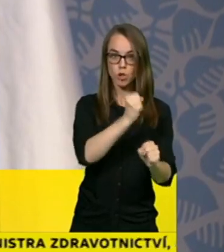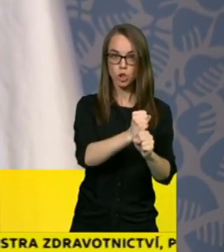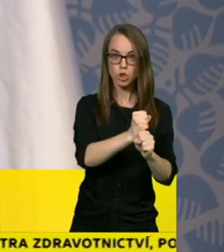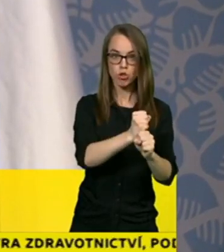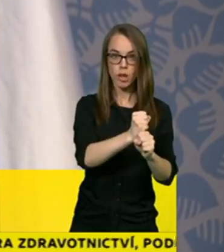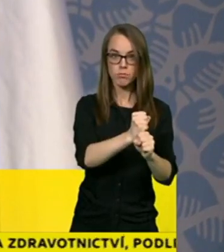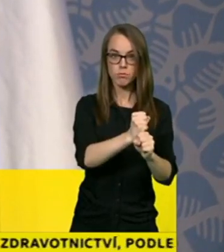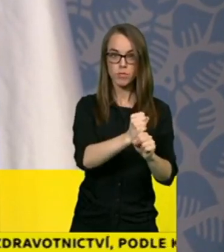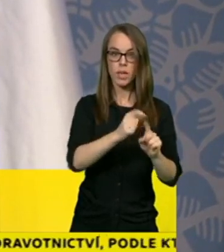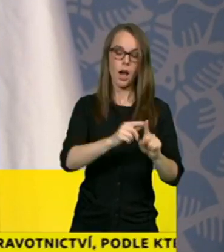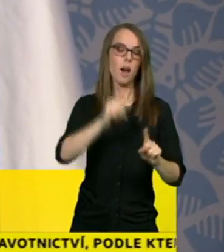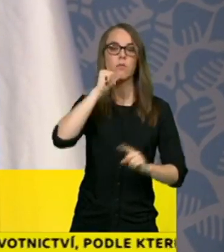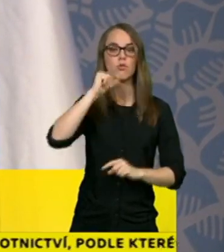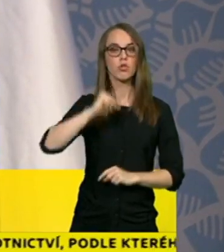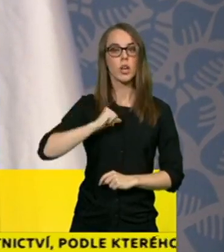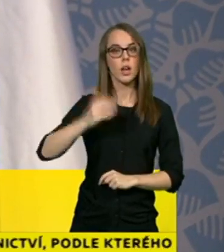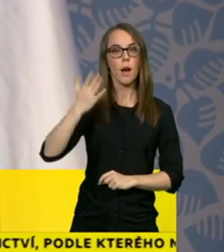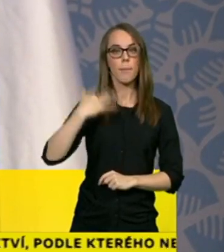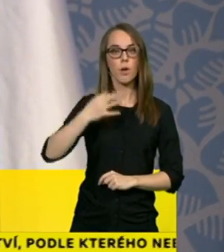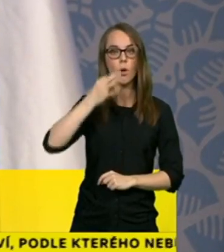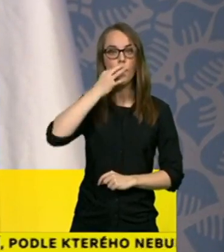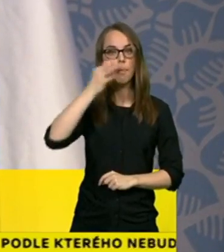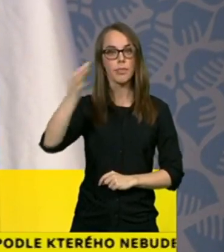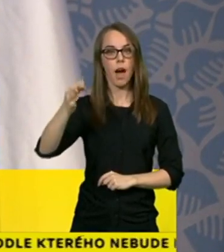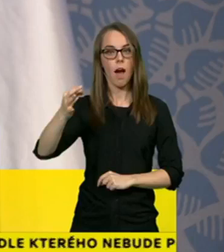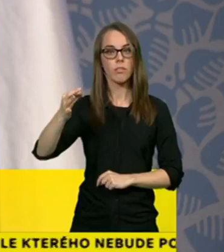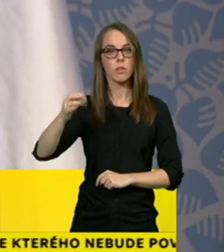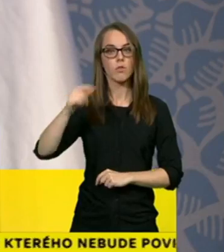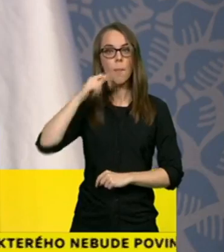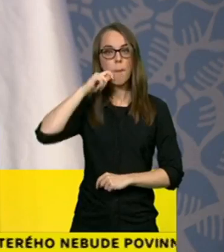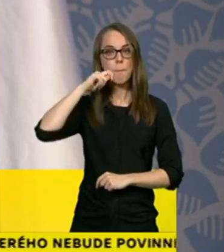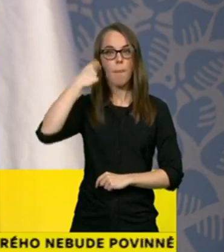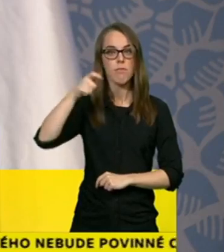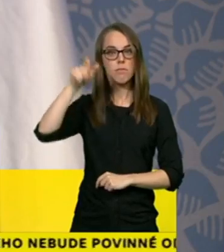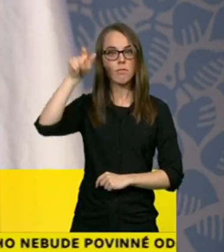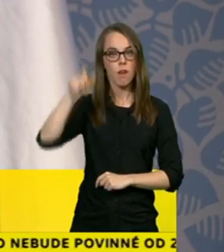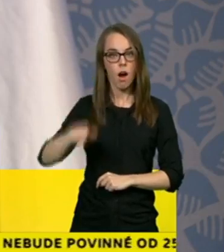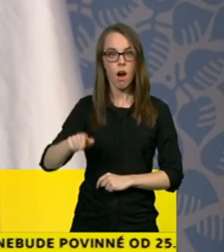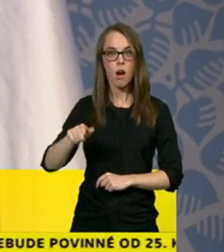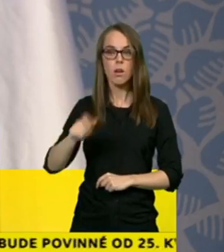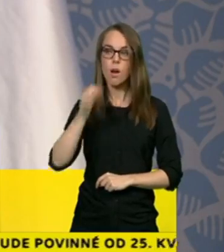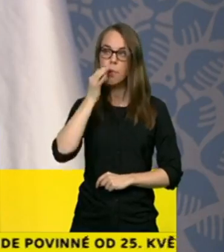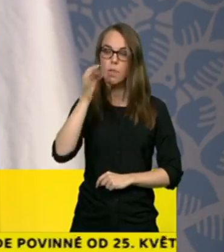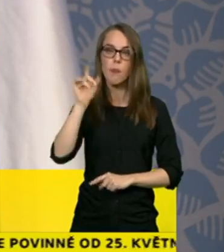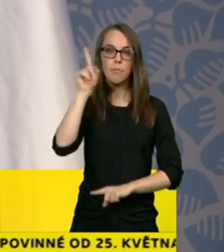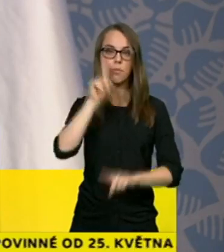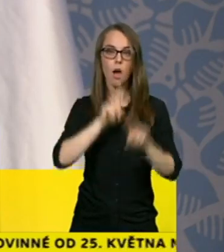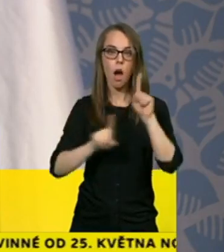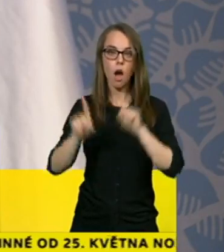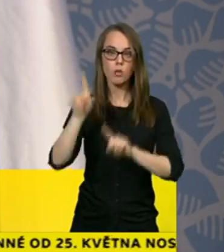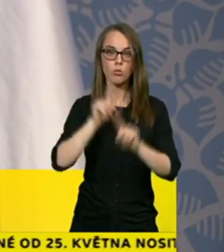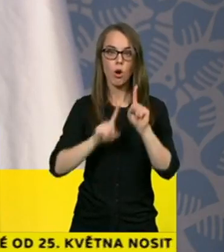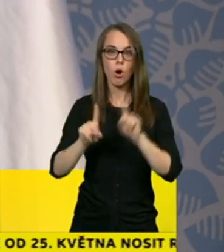kolegy, aby zkrátka mi dali nějaké stanovisko za ně, jestli by bylo akceptovatelné, řekněme,